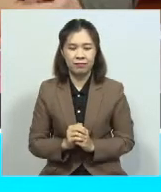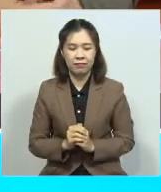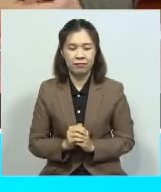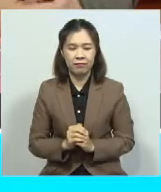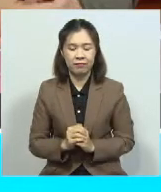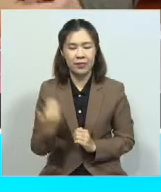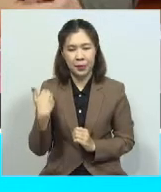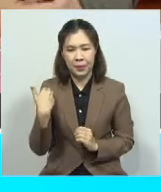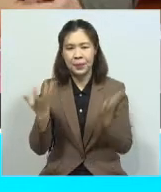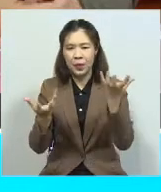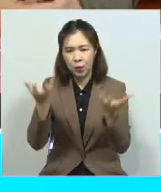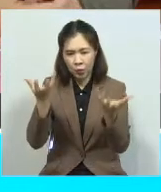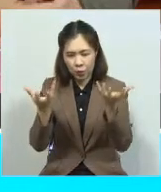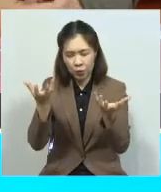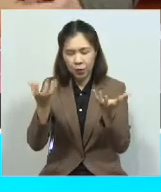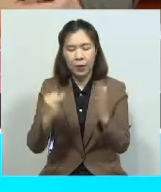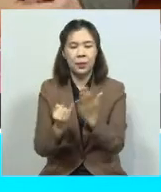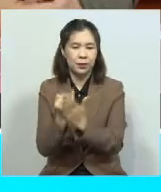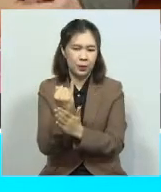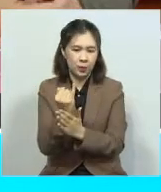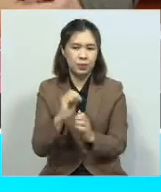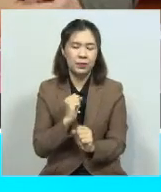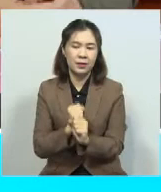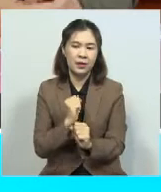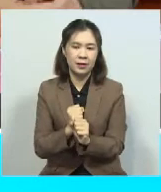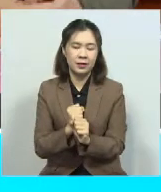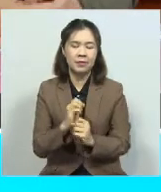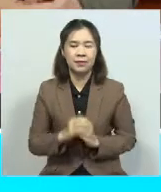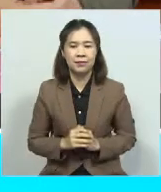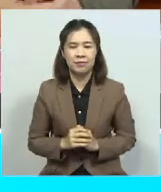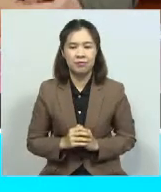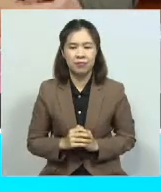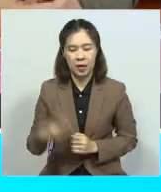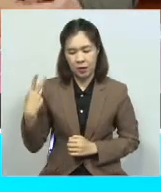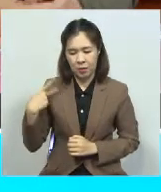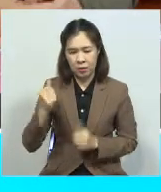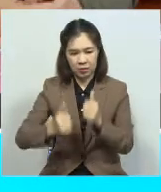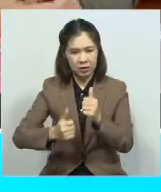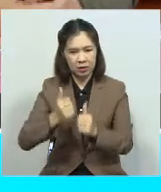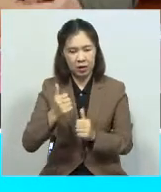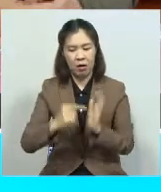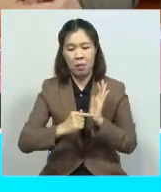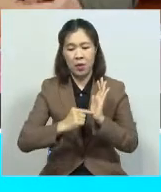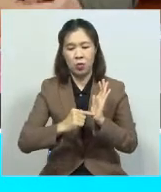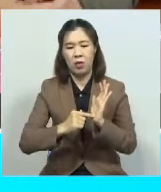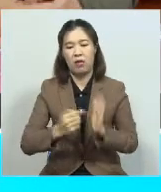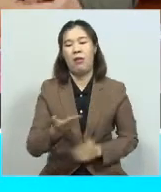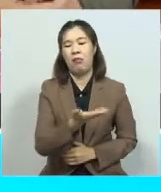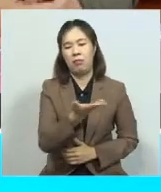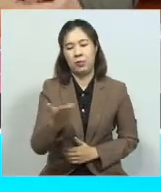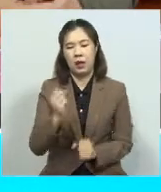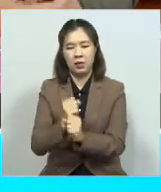ครับแต่ที่สำคัญที่สุดคือต้องทำให้เกิดผลอย่างจริงจังเพื่อไม่ให้เป็นเยี่ยงอย่างแล้วก็เป็น